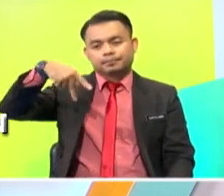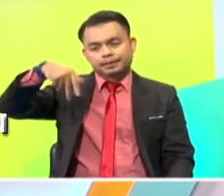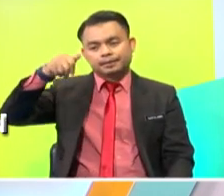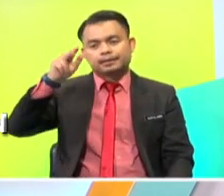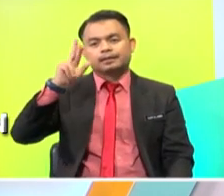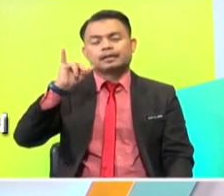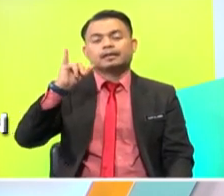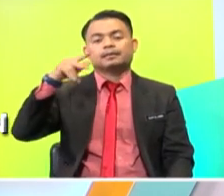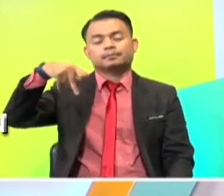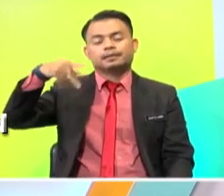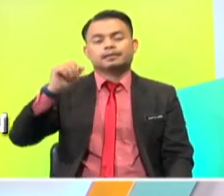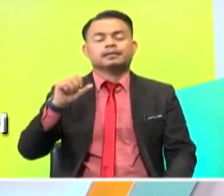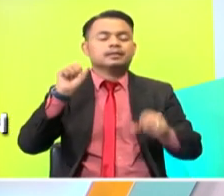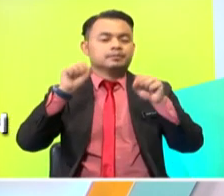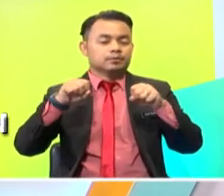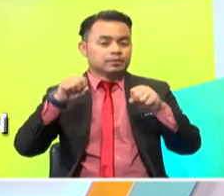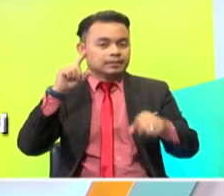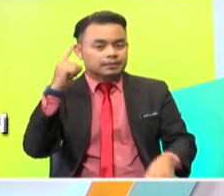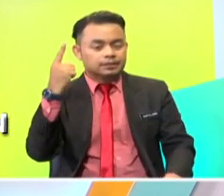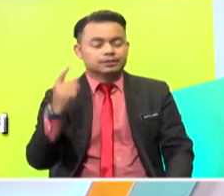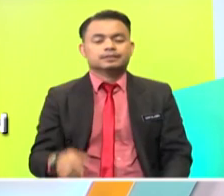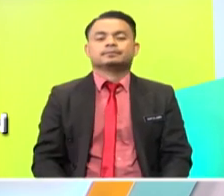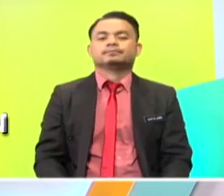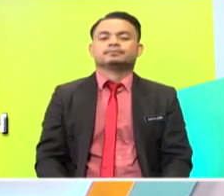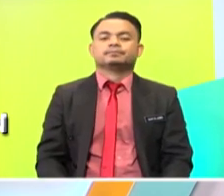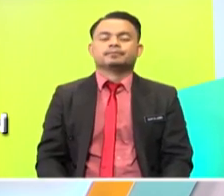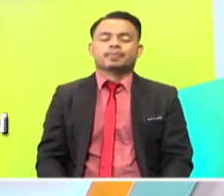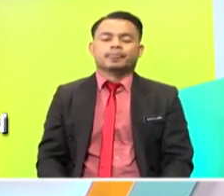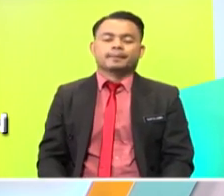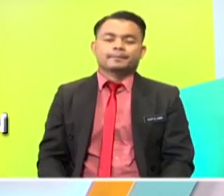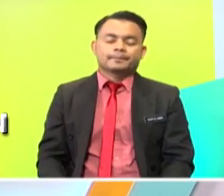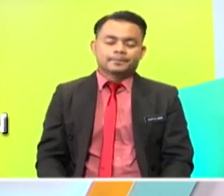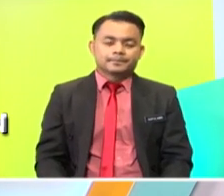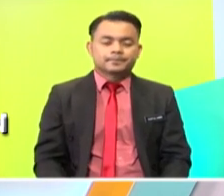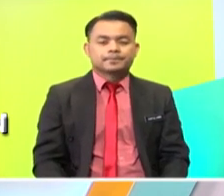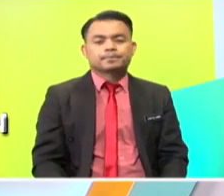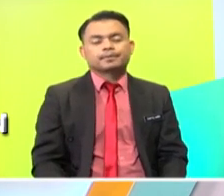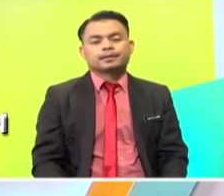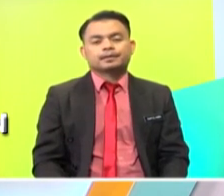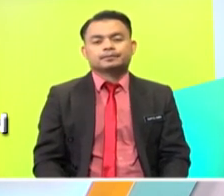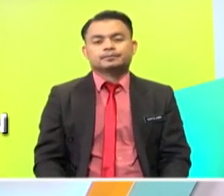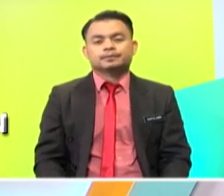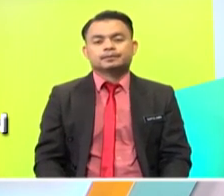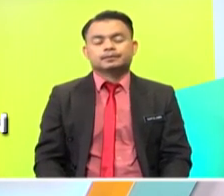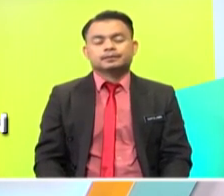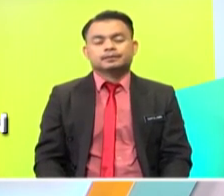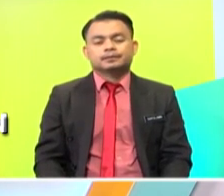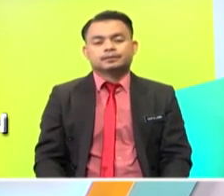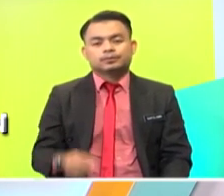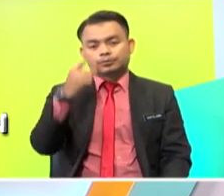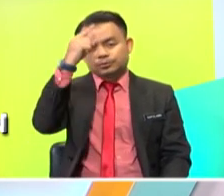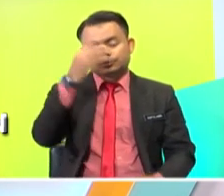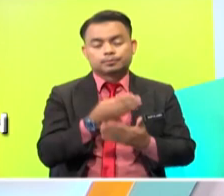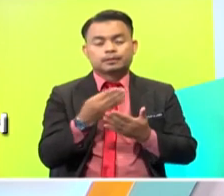tidak semua rumah ada aib penapis betul jadi menikahi paisaje resiko ah bahan